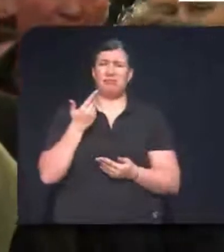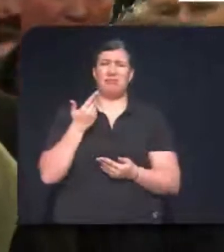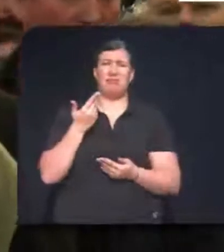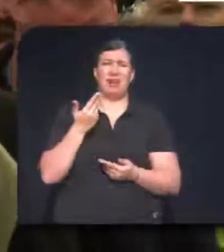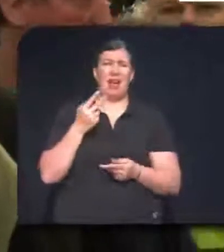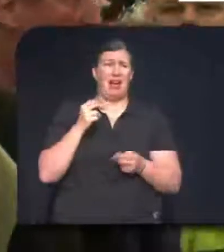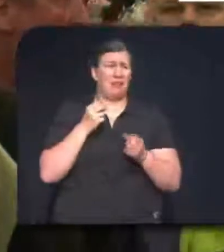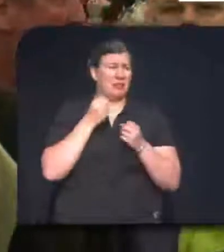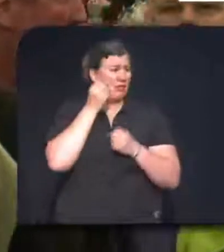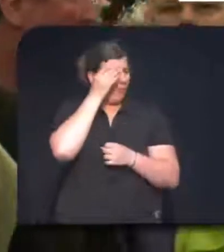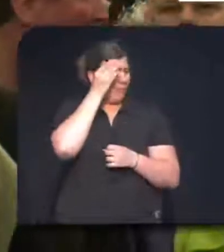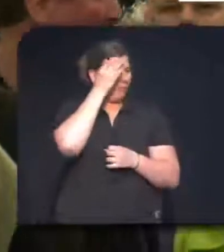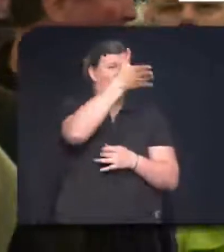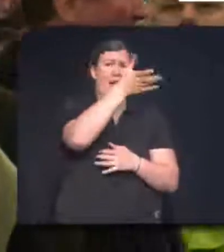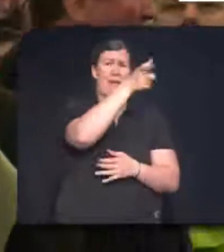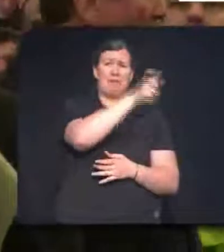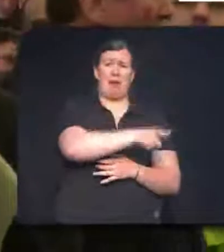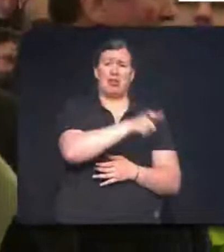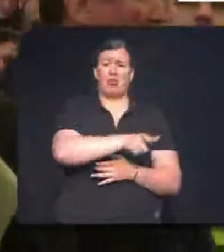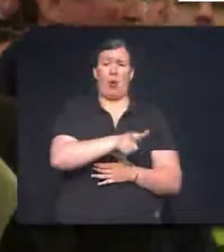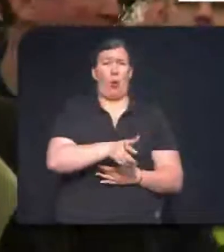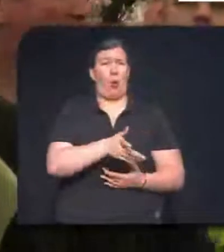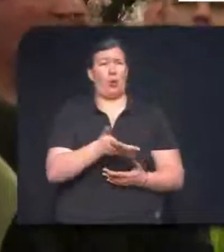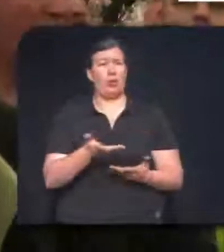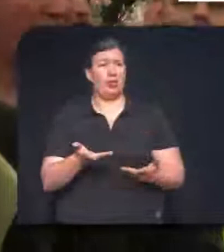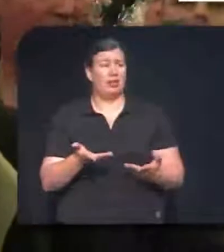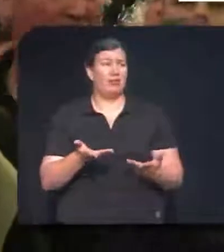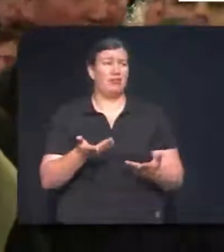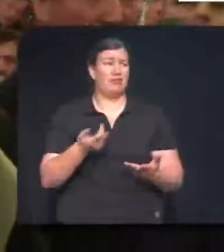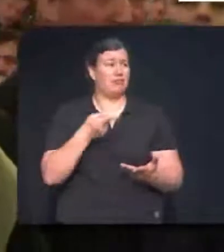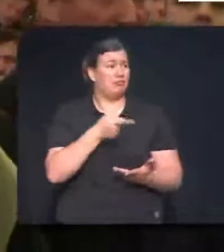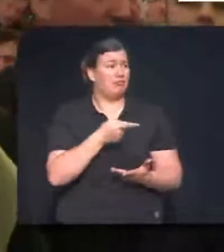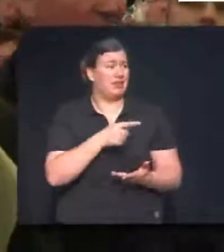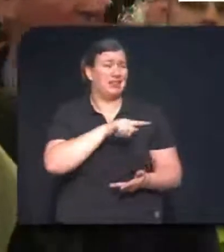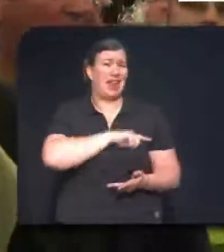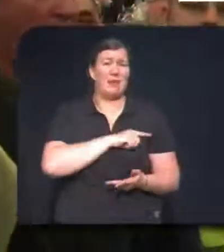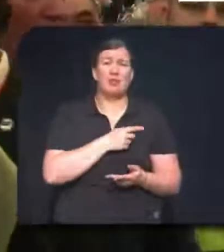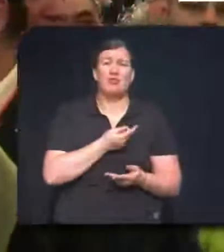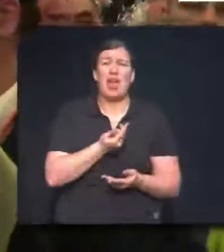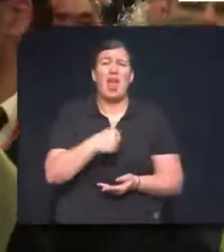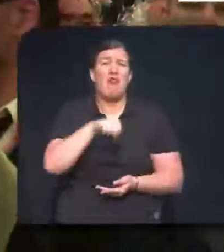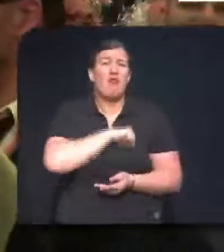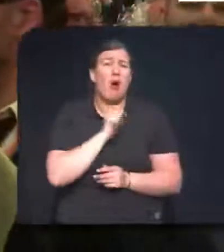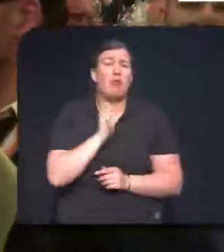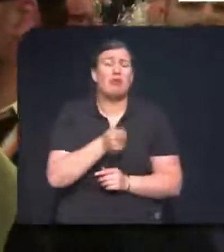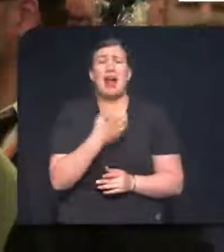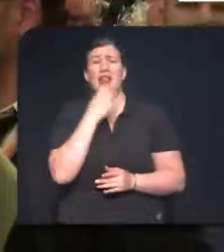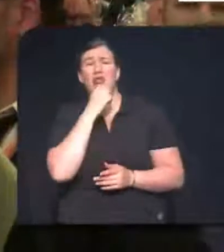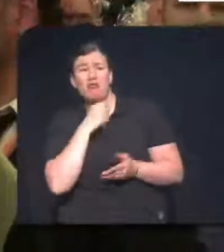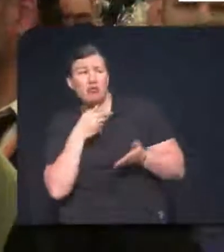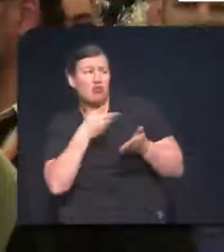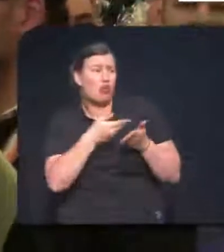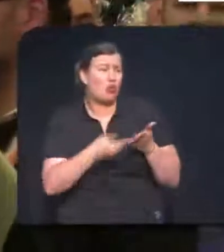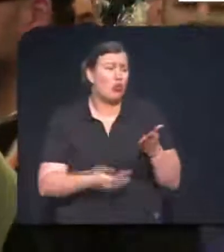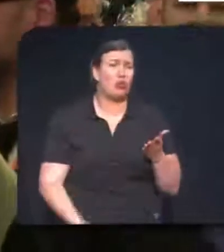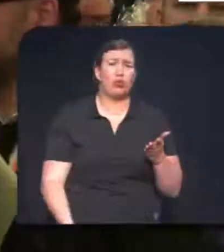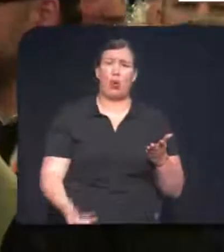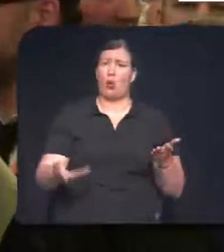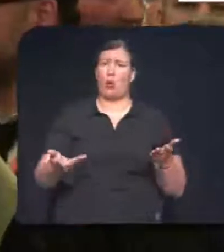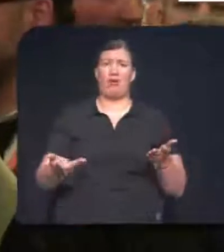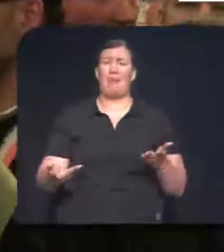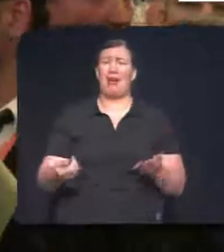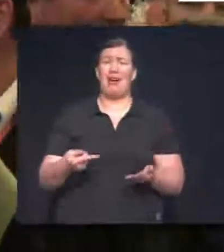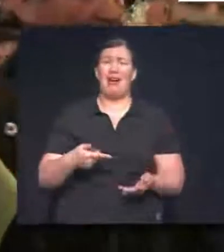Menschen die daraus irgendwelche Vorurteile speisen wollen auf und das ist auch Menschen